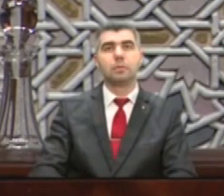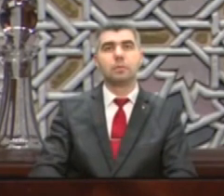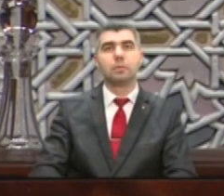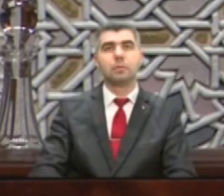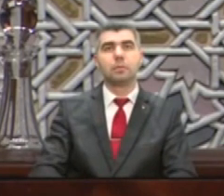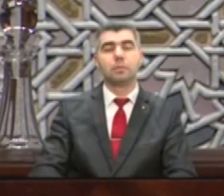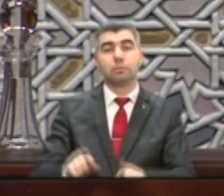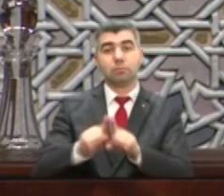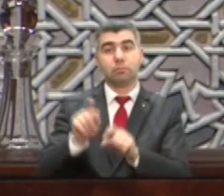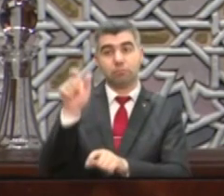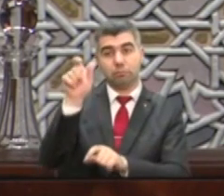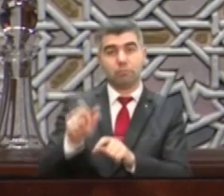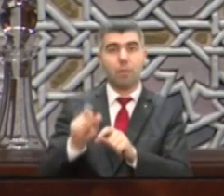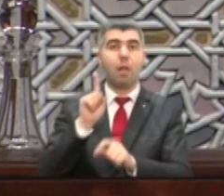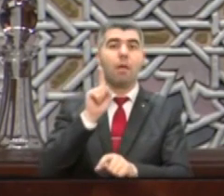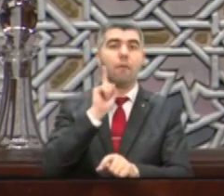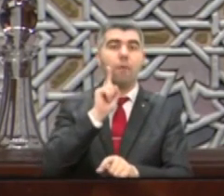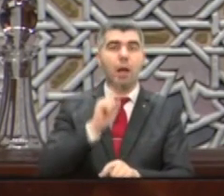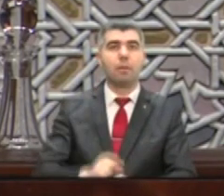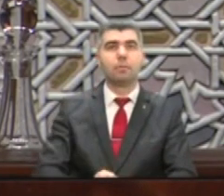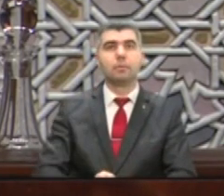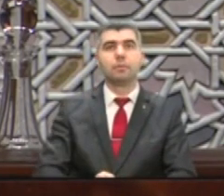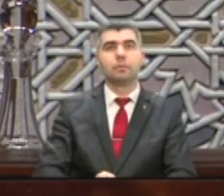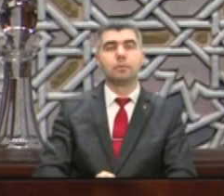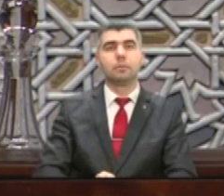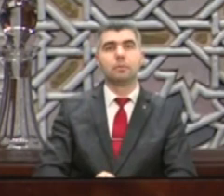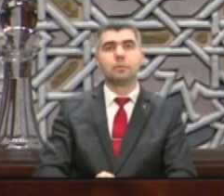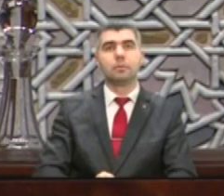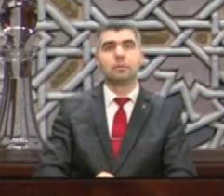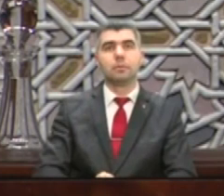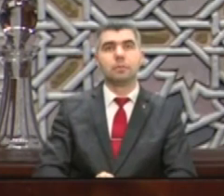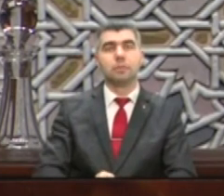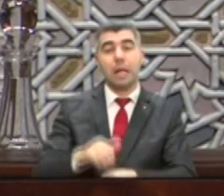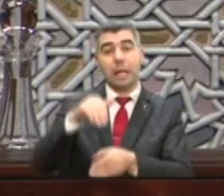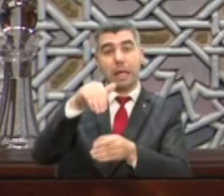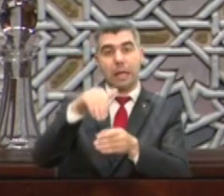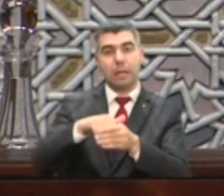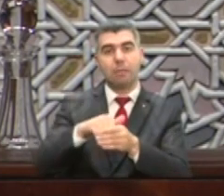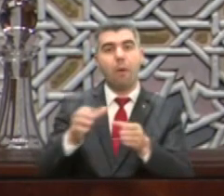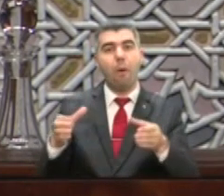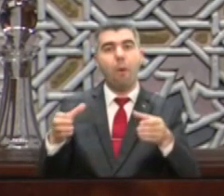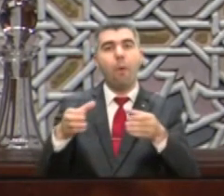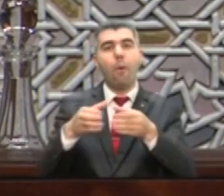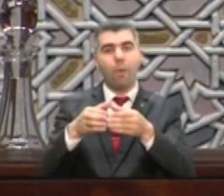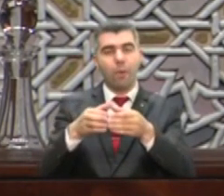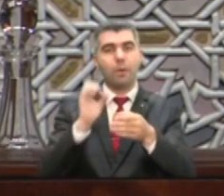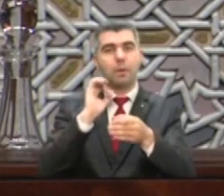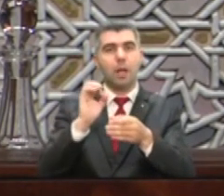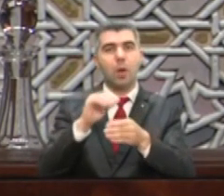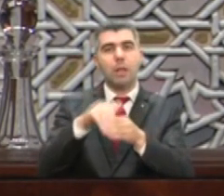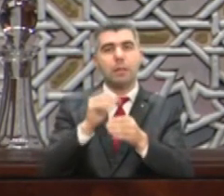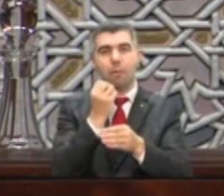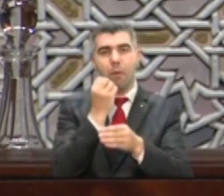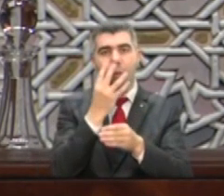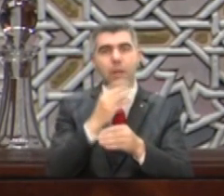للسيدة النائبة فتيحة السداس باسم فرق ومجموعة الأغلبية